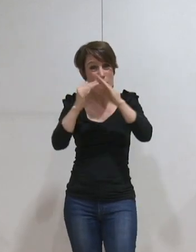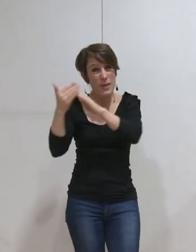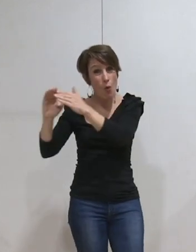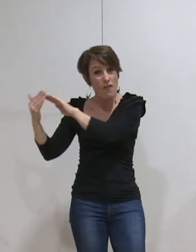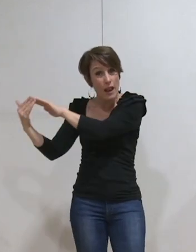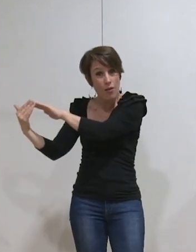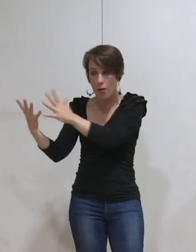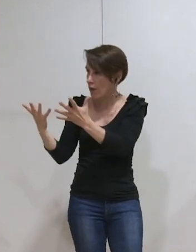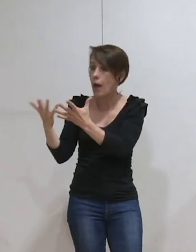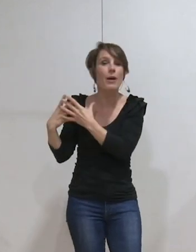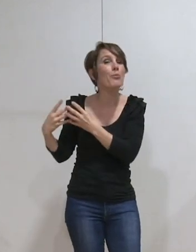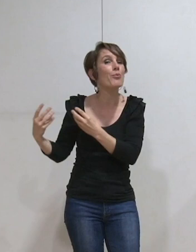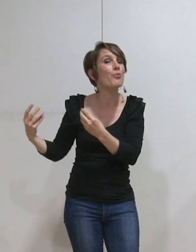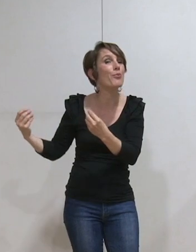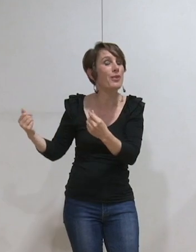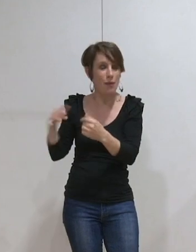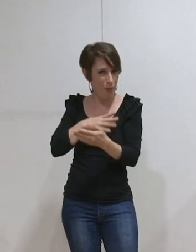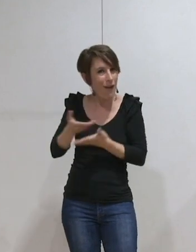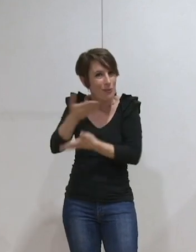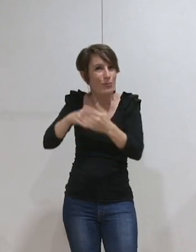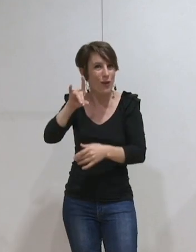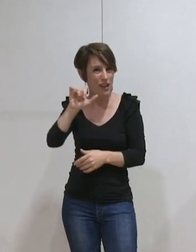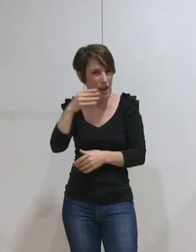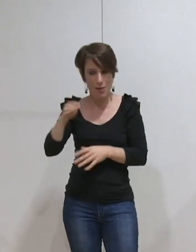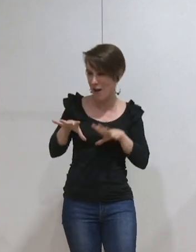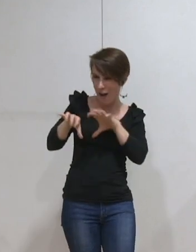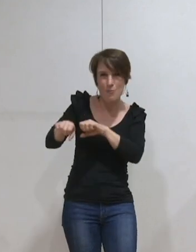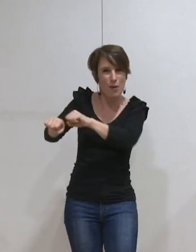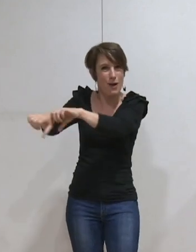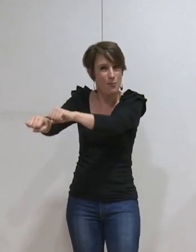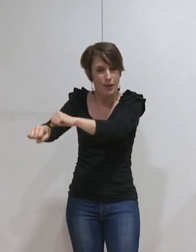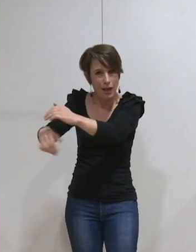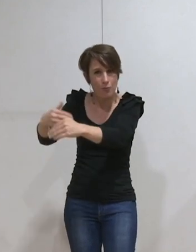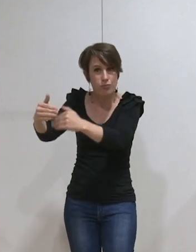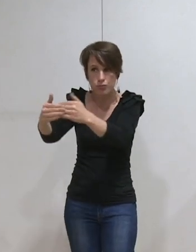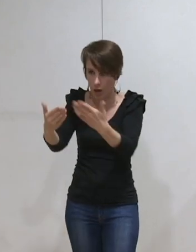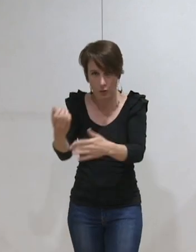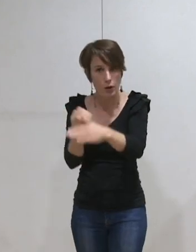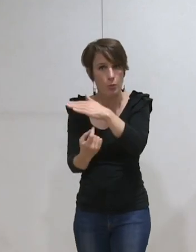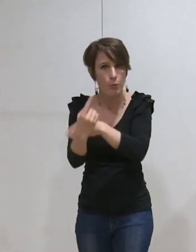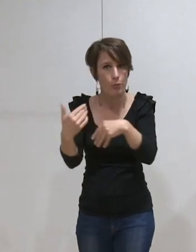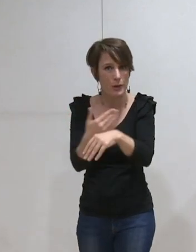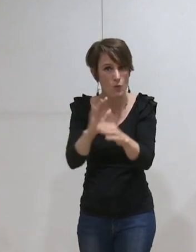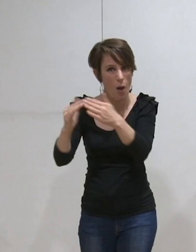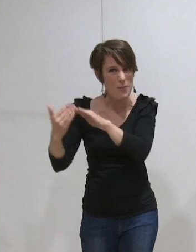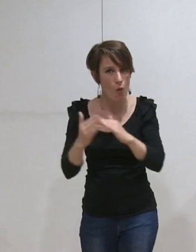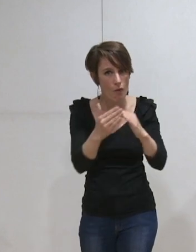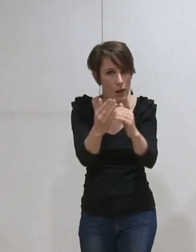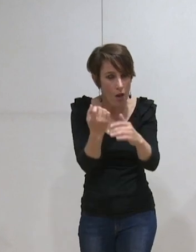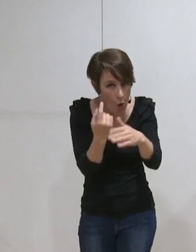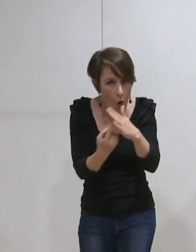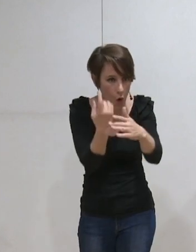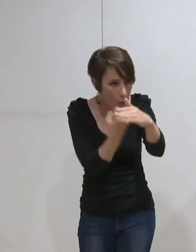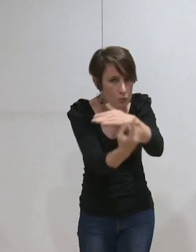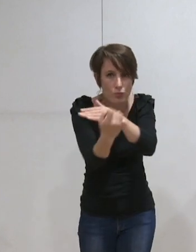réapparaissent euh mais il y a ça a été résorbé aussi avec ce logement social là euh et dans ce dans ces périmètres là maintenant il y a des quartiers qui par